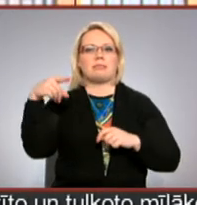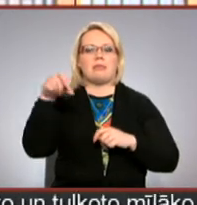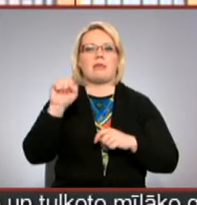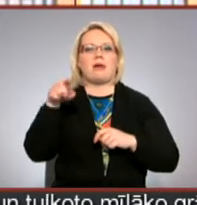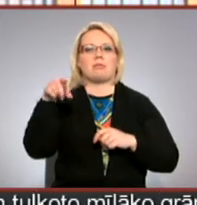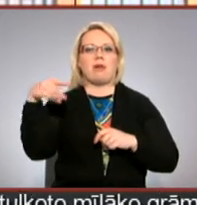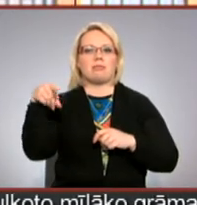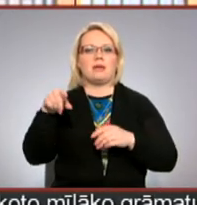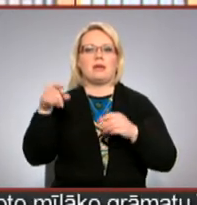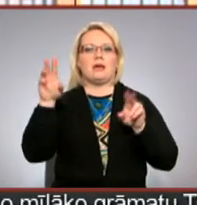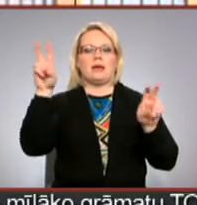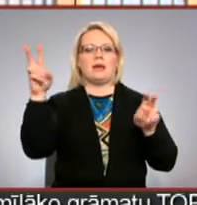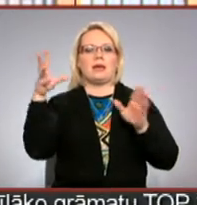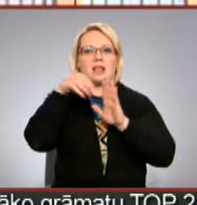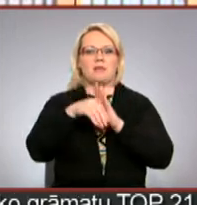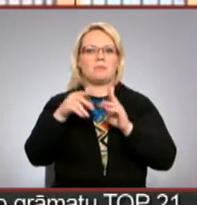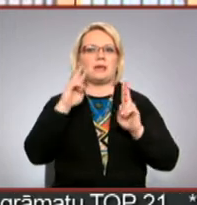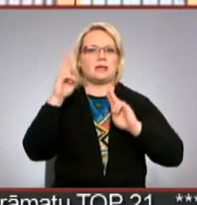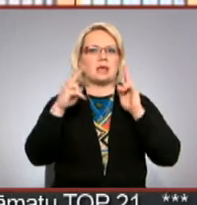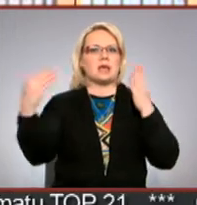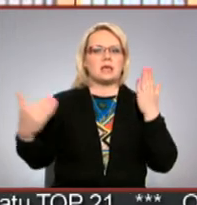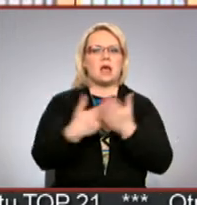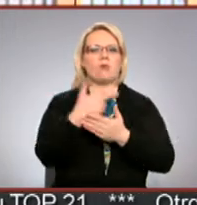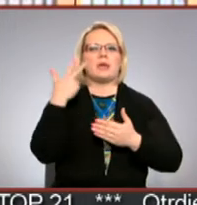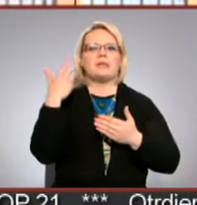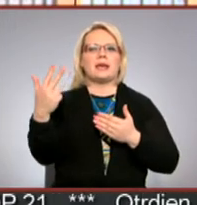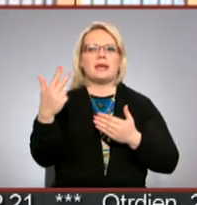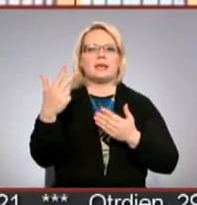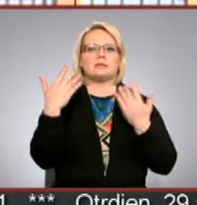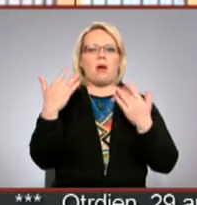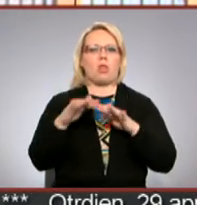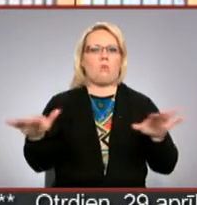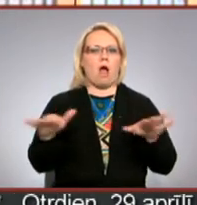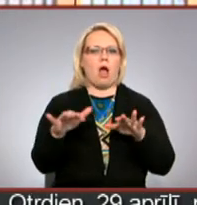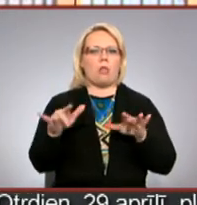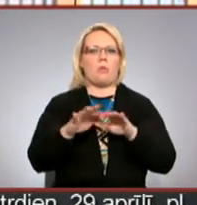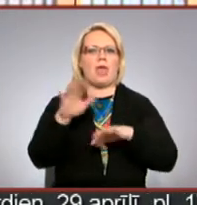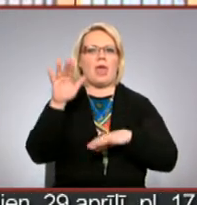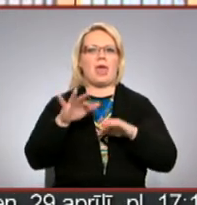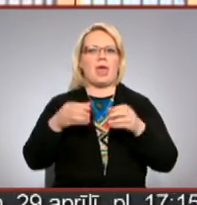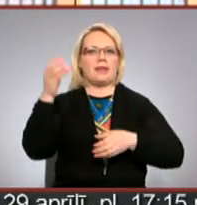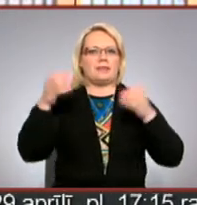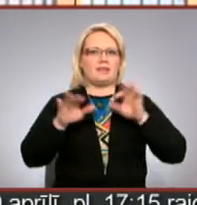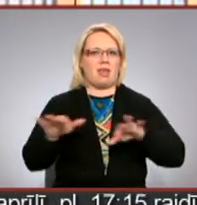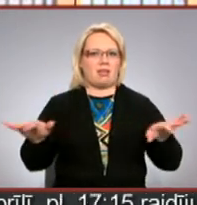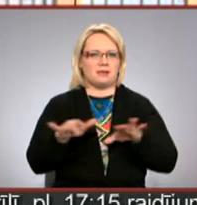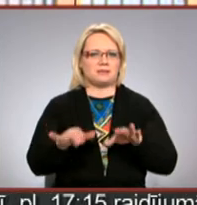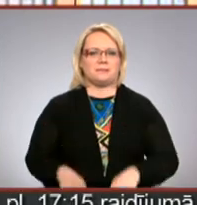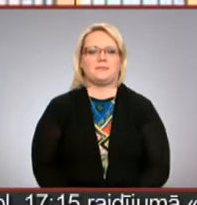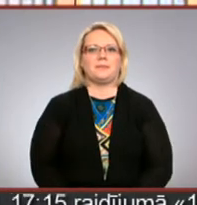ietvaros, tika ieskandinātas jaunas trīs manuāļu ērģeles. Par šo instrumentu jums vairāk stāsta Līga Ozola.